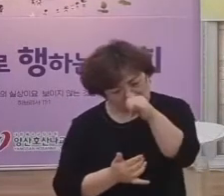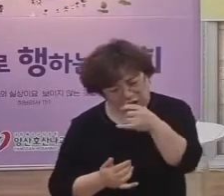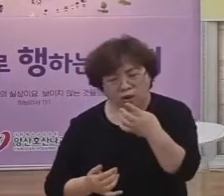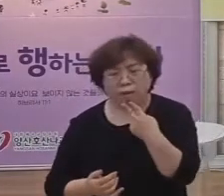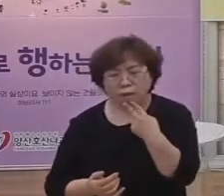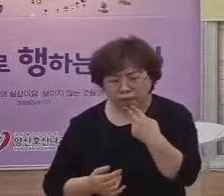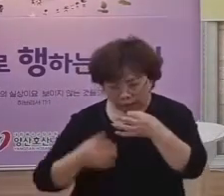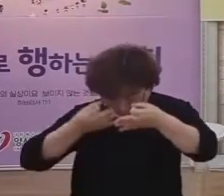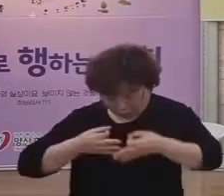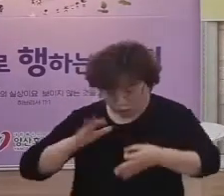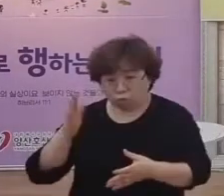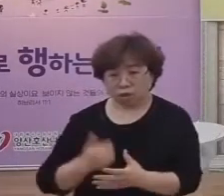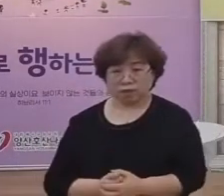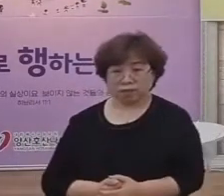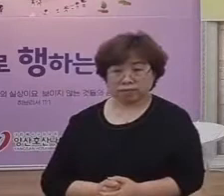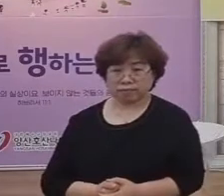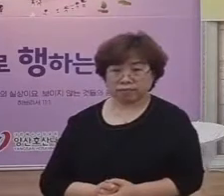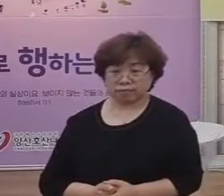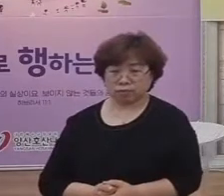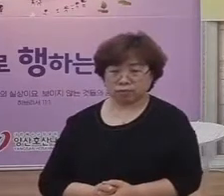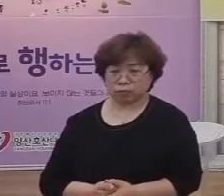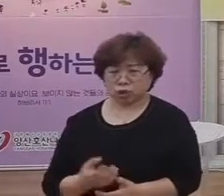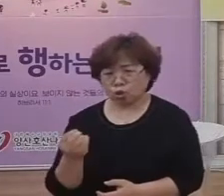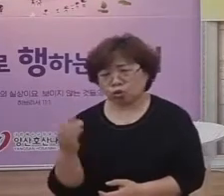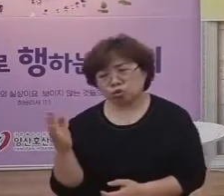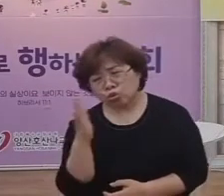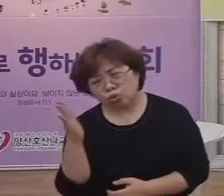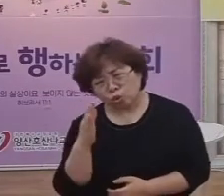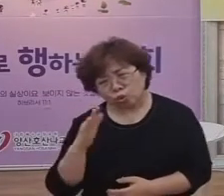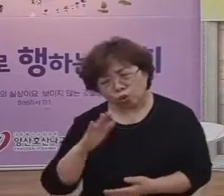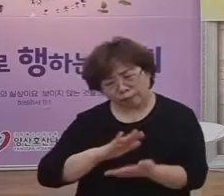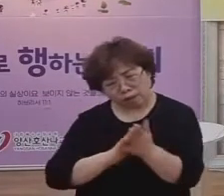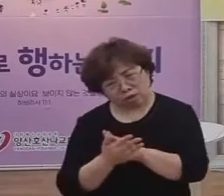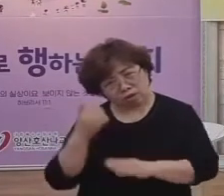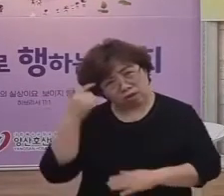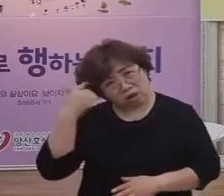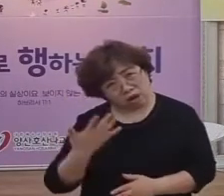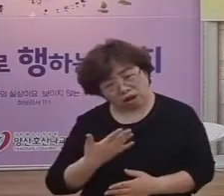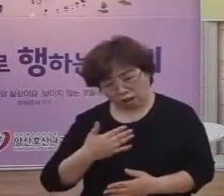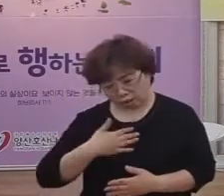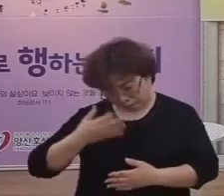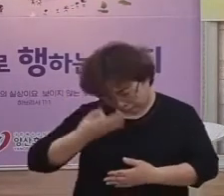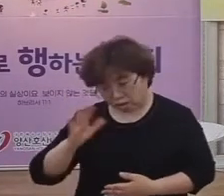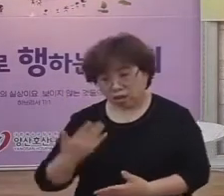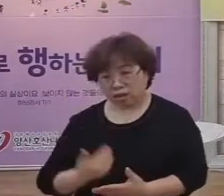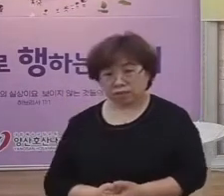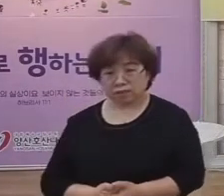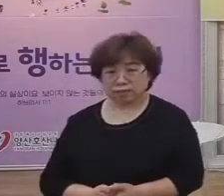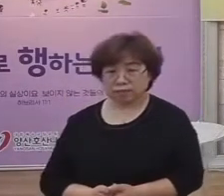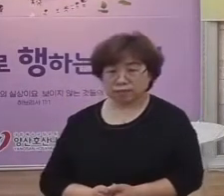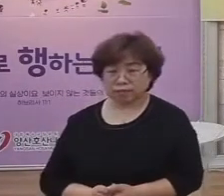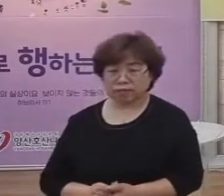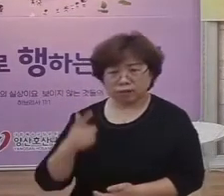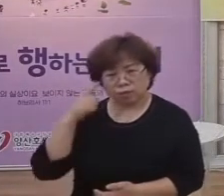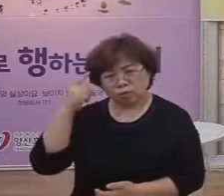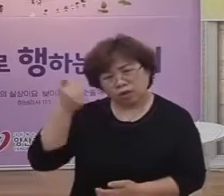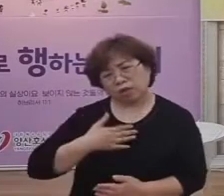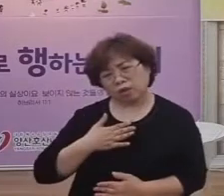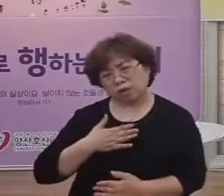참 막막합니다. 저부터도. 내가 얼마나 달라졌나? 제가 여기 지금 온전해서 설교하는 거